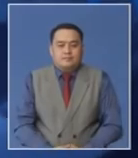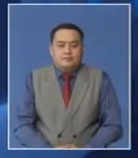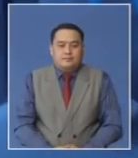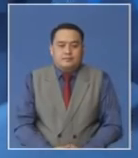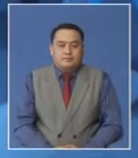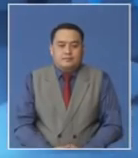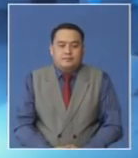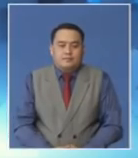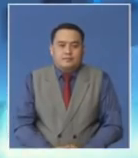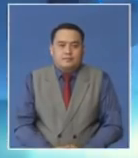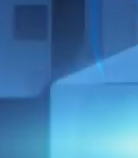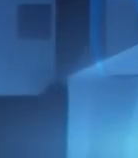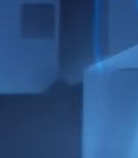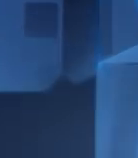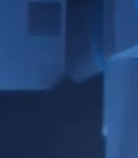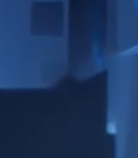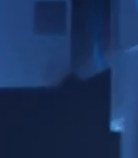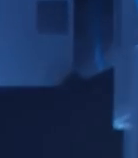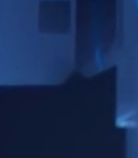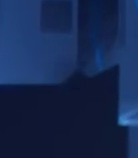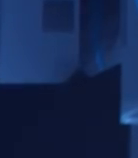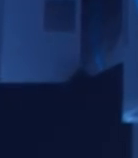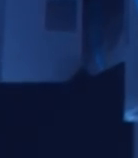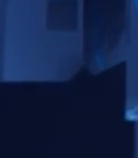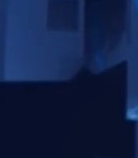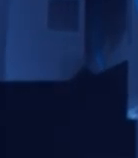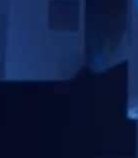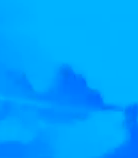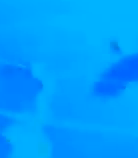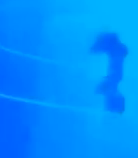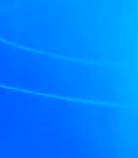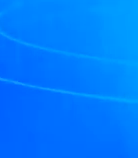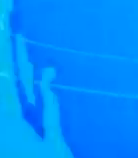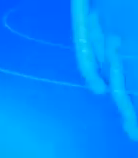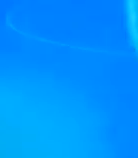мустафа ержан юсин телеканал это су панфиловский район